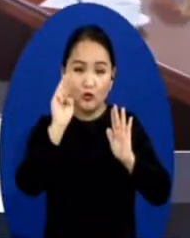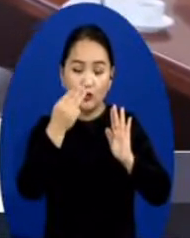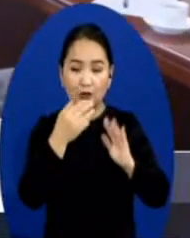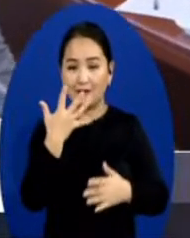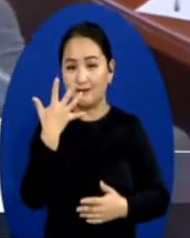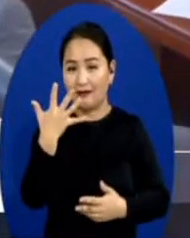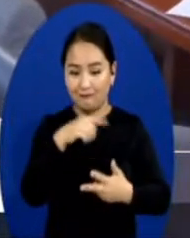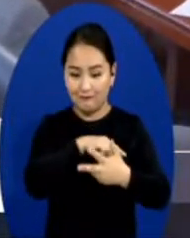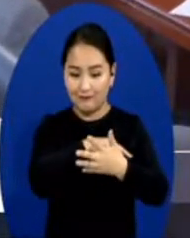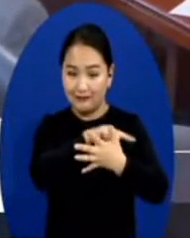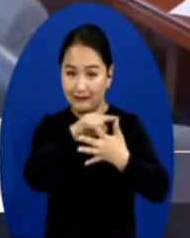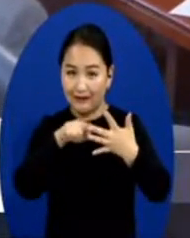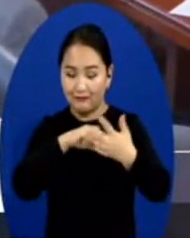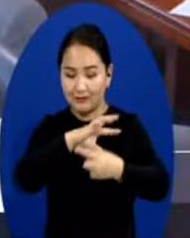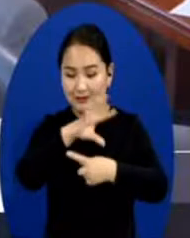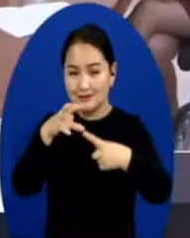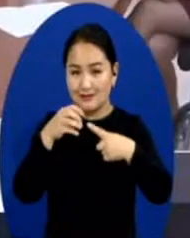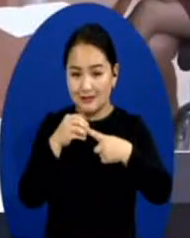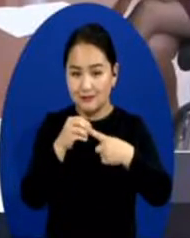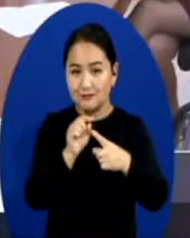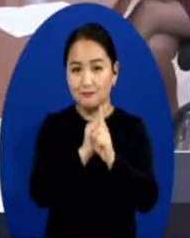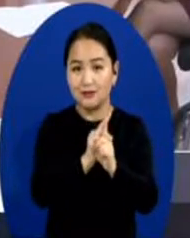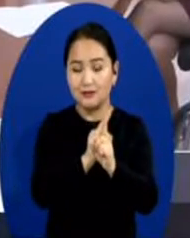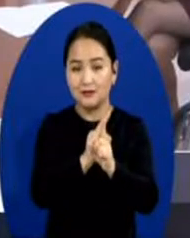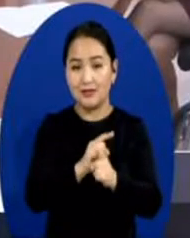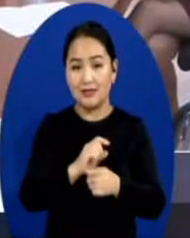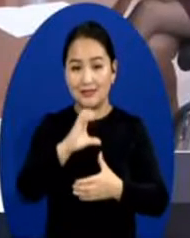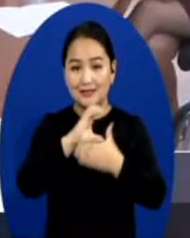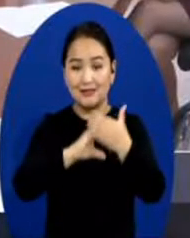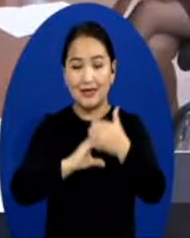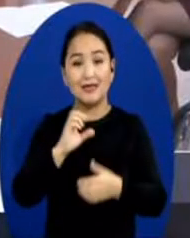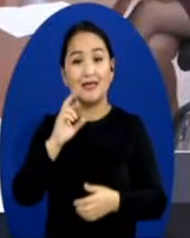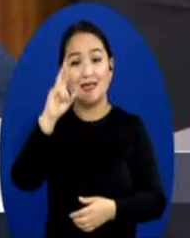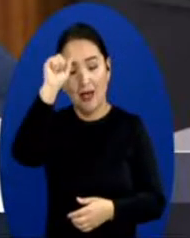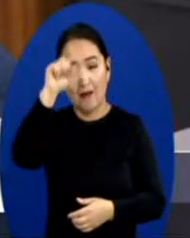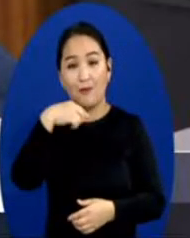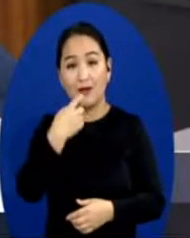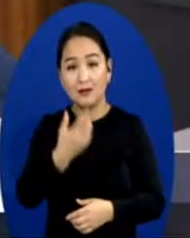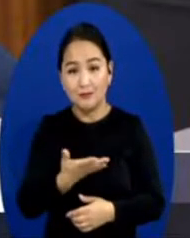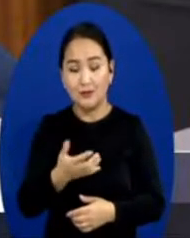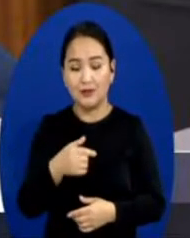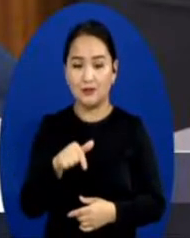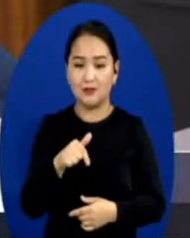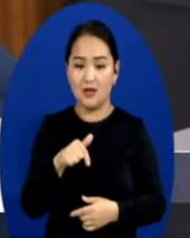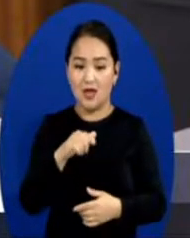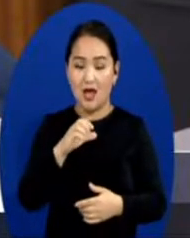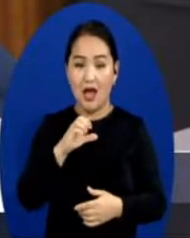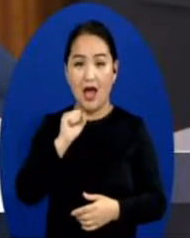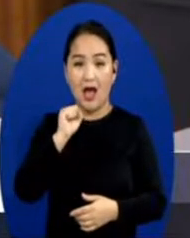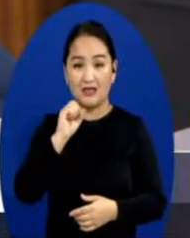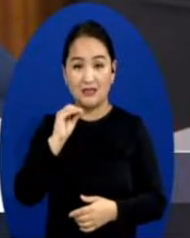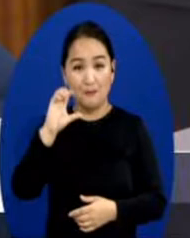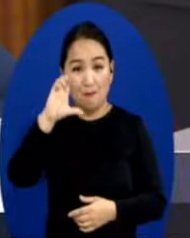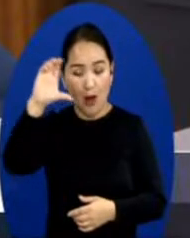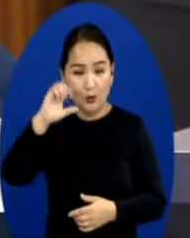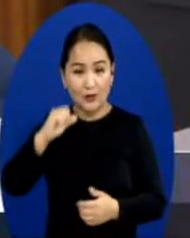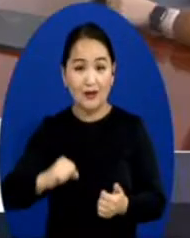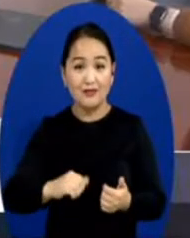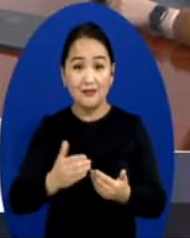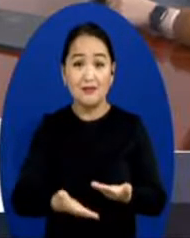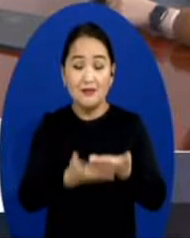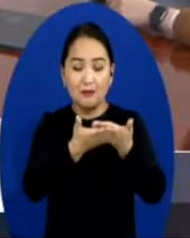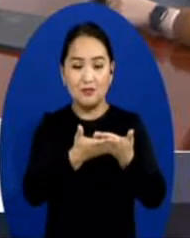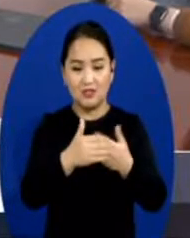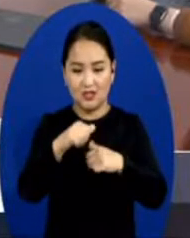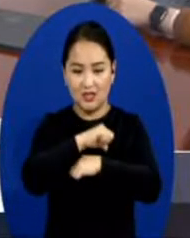үндсэн 5 зарчим баримтласныг сангийн яамныхан хэлж байна. Үүнд цар тахлын үед иргэн аж ахуйн нэгжийн дэмжсэн бодлого үргэлжилж иргэдийн эрүүл